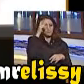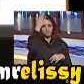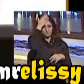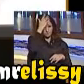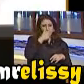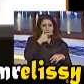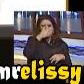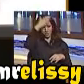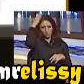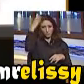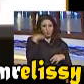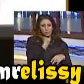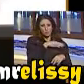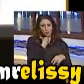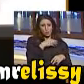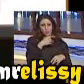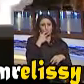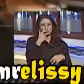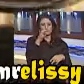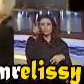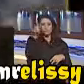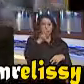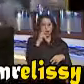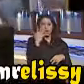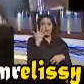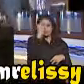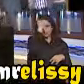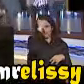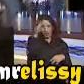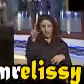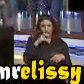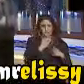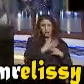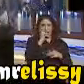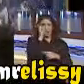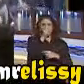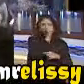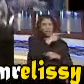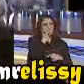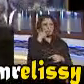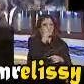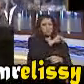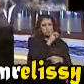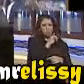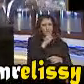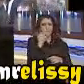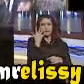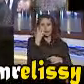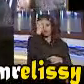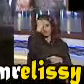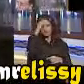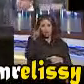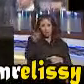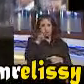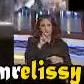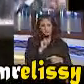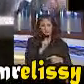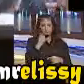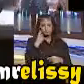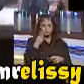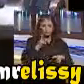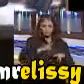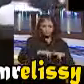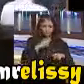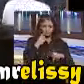الوطني بكفالة 5,000 جنيه. عدد من النشطاء نظموا وقفة احتجاجية ظهر اليوم